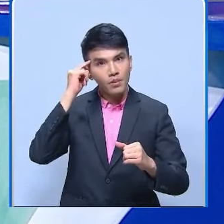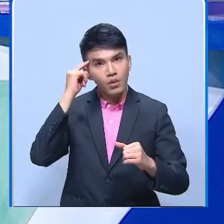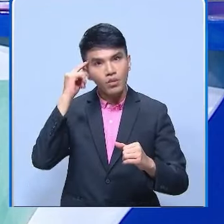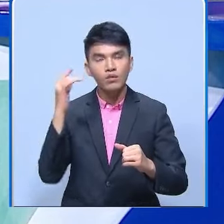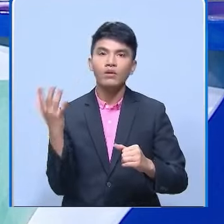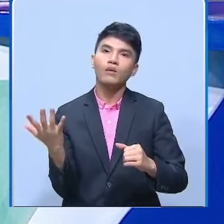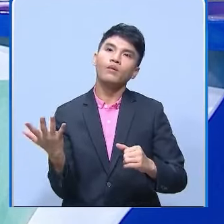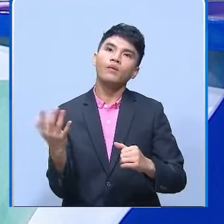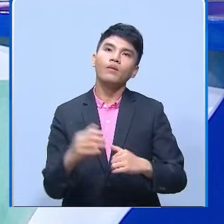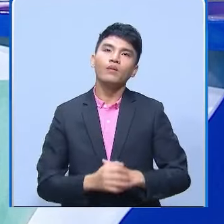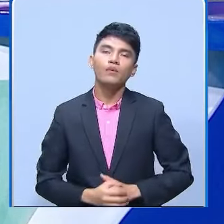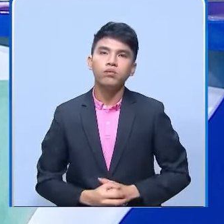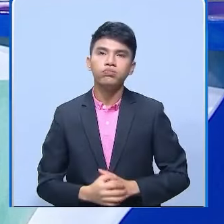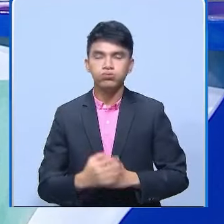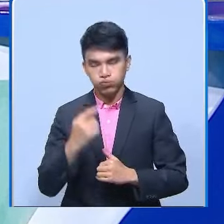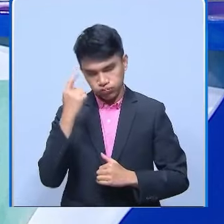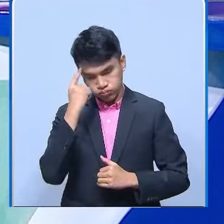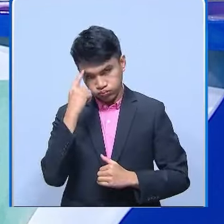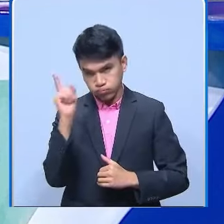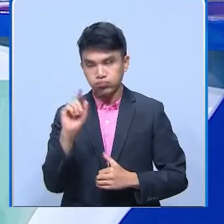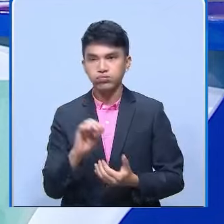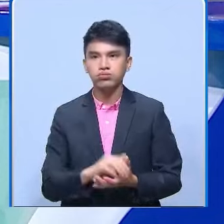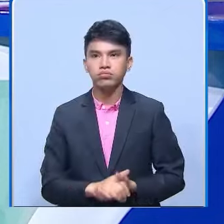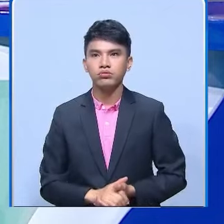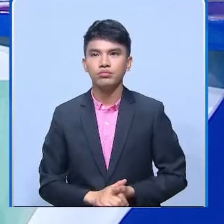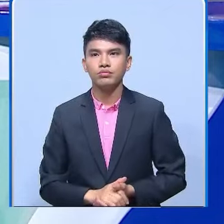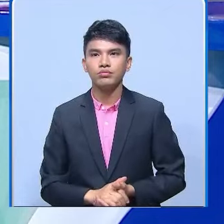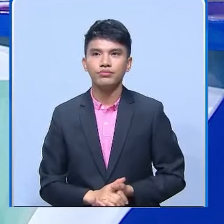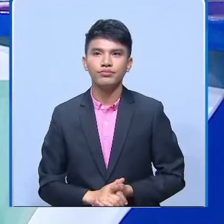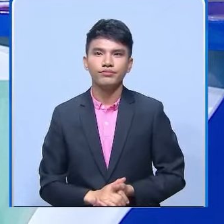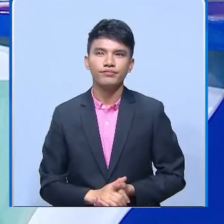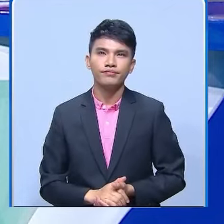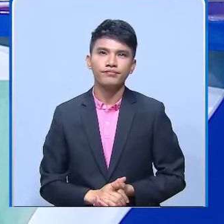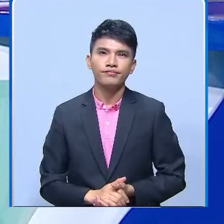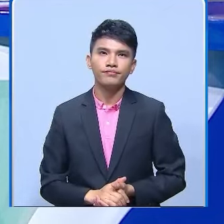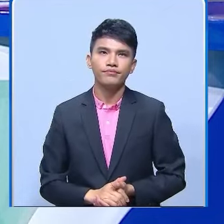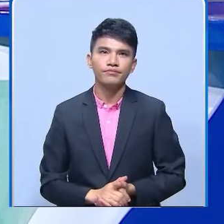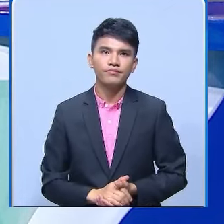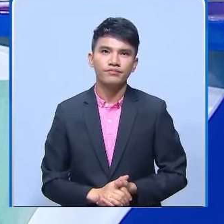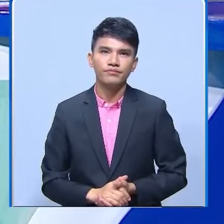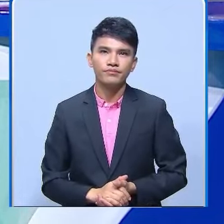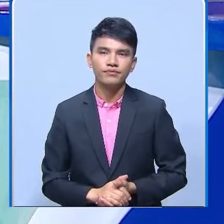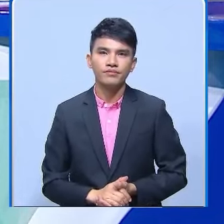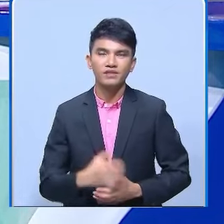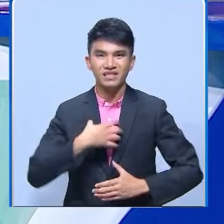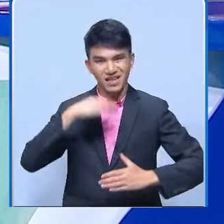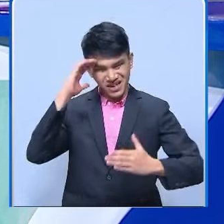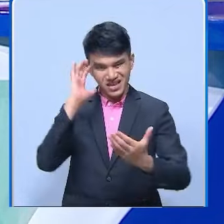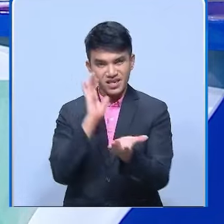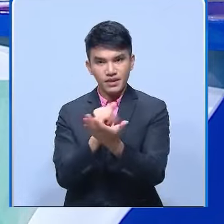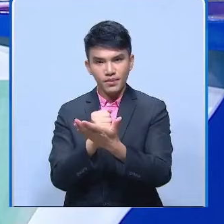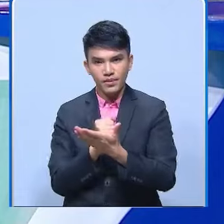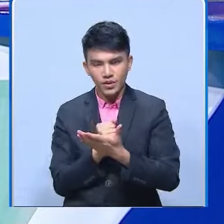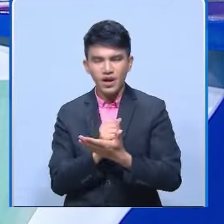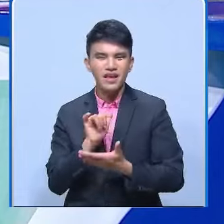ตำบลไหนหวังใจเหลือเกินปรากฏว่าอยากจะให้ตำรวจช่วยทางญาติก็เหมือน